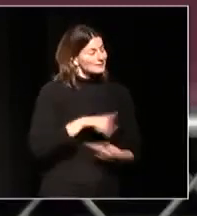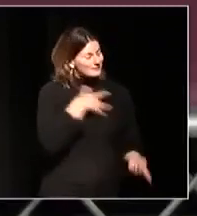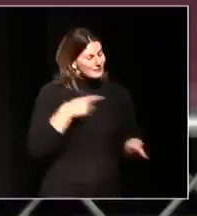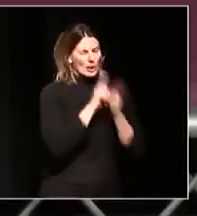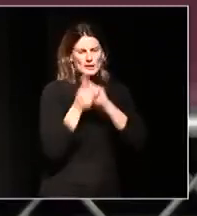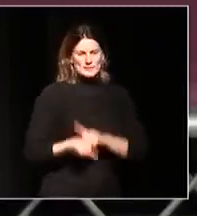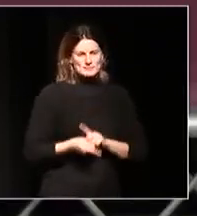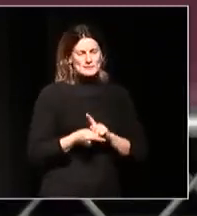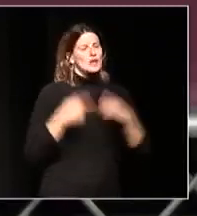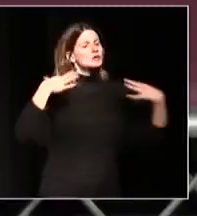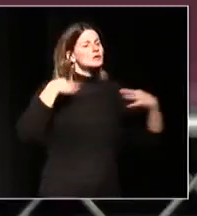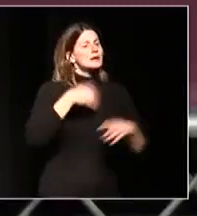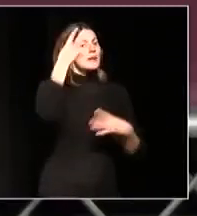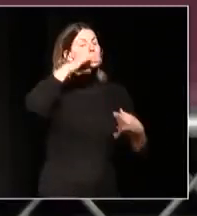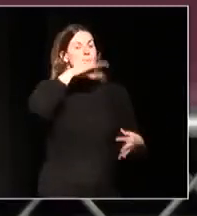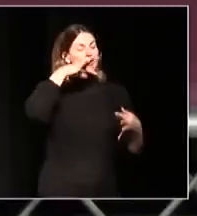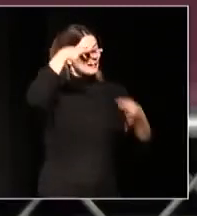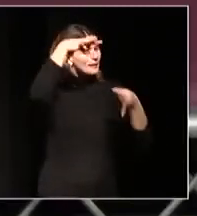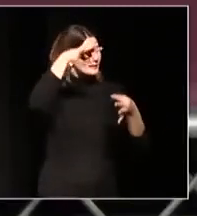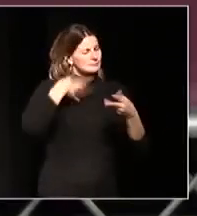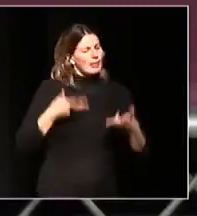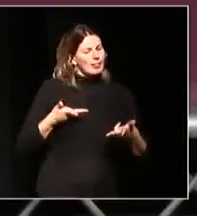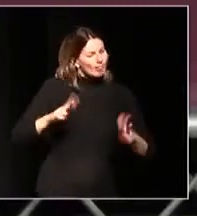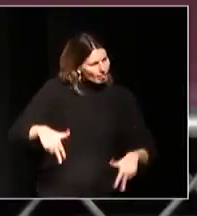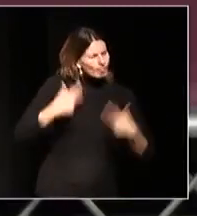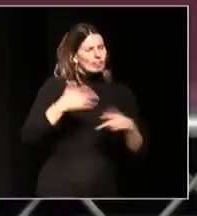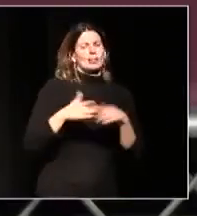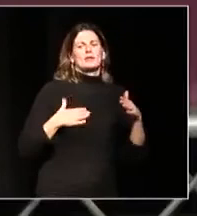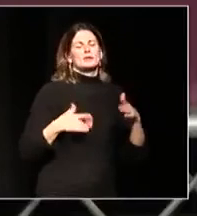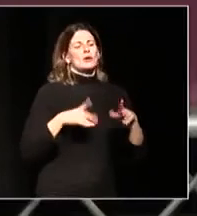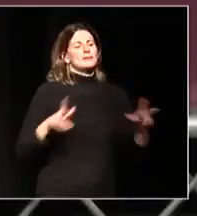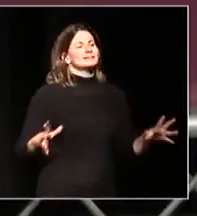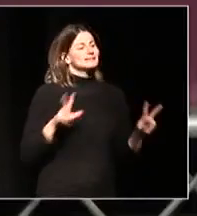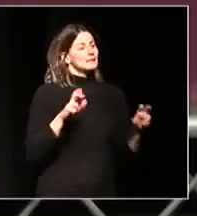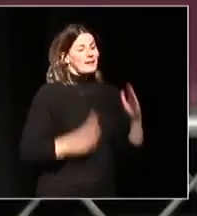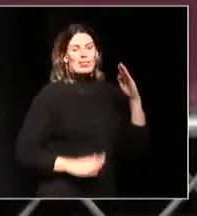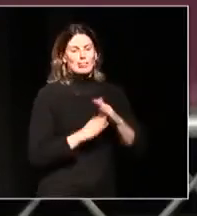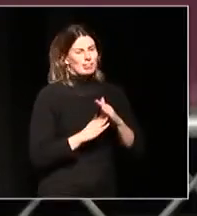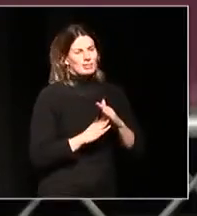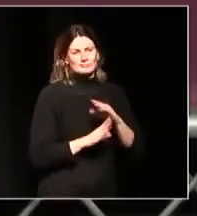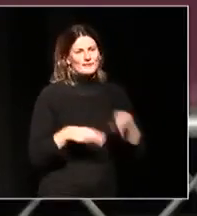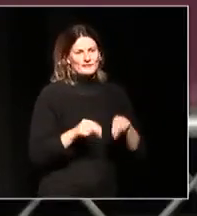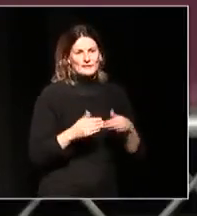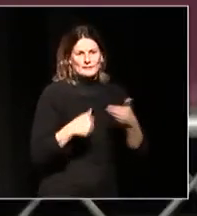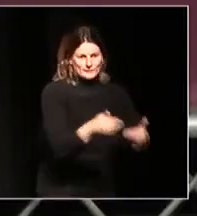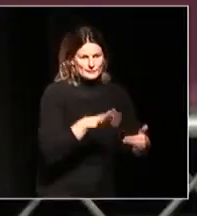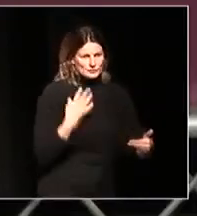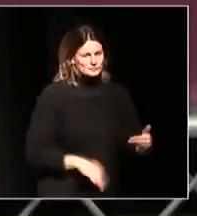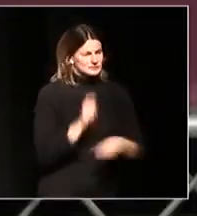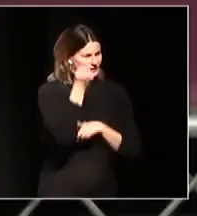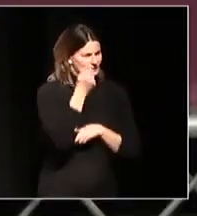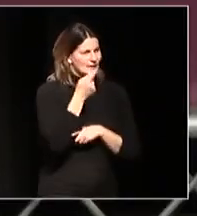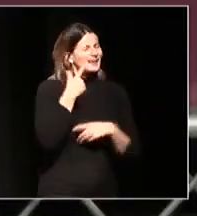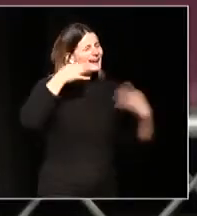Catalunya vol canvi. I només hi ha una papereta que permetrà sortir del bloqueig i fer real aquest canvi per a tots i per a totes. Fer real